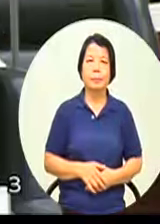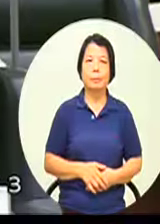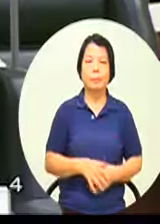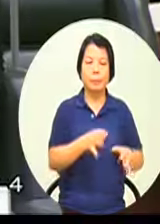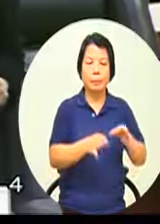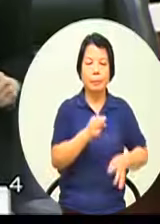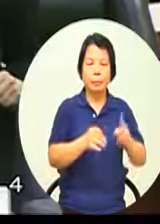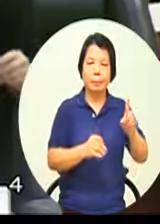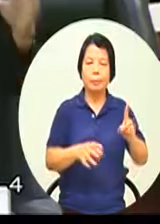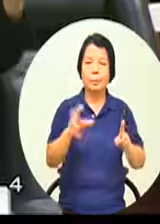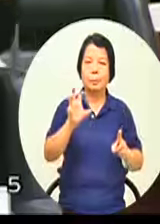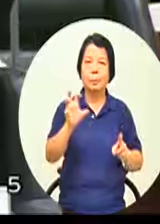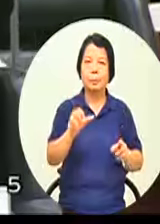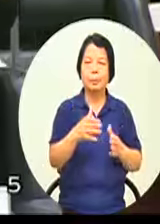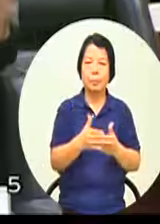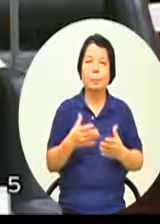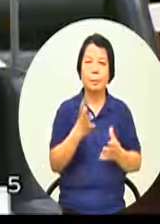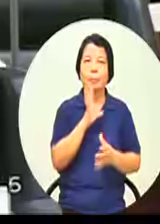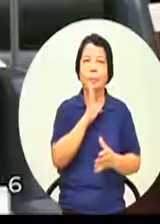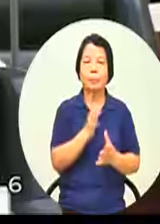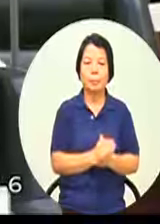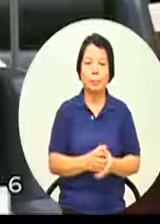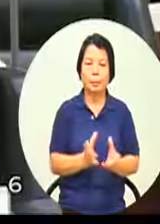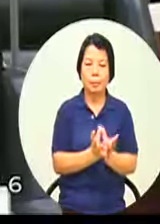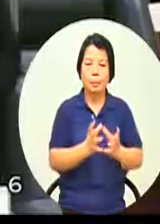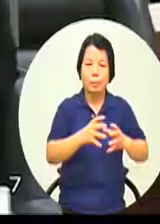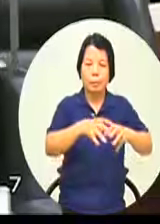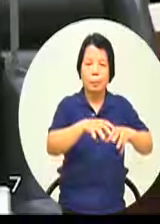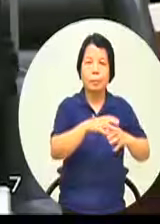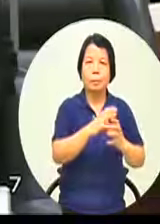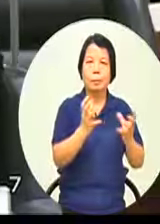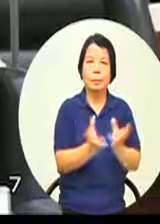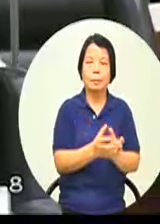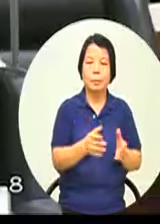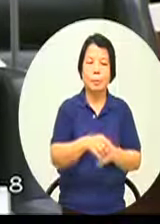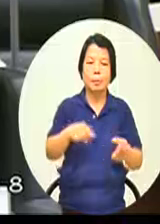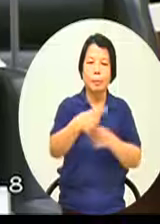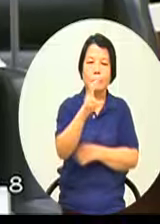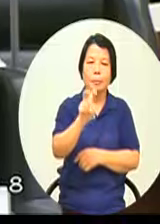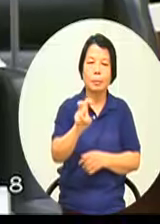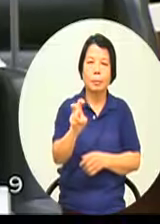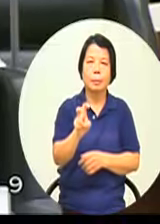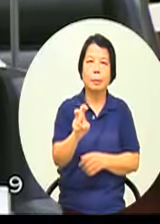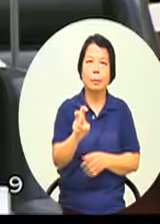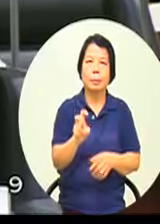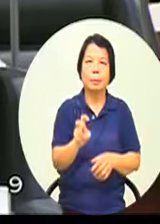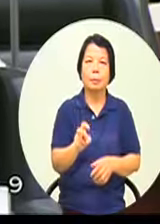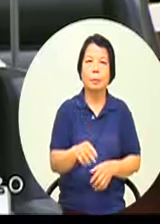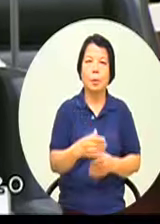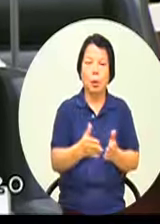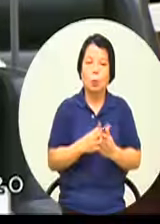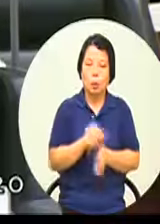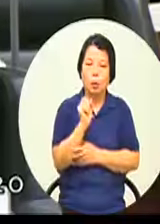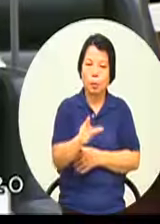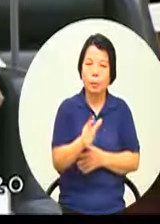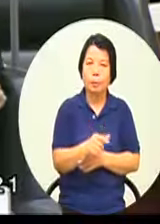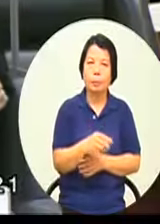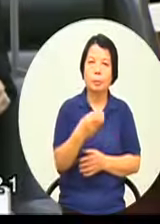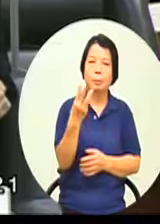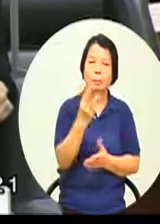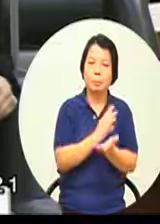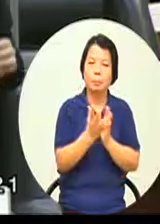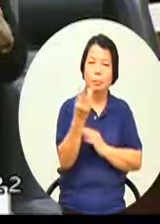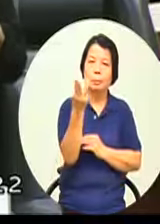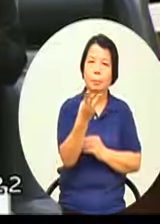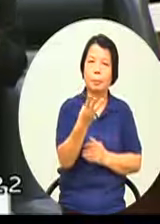80块。然后呢，那个莴苣啊，一斤哦，要120块钱。我打买3项菜尔，